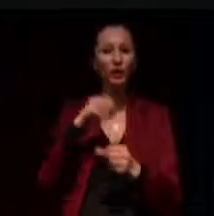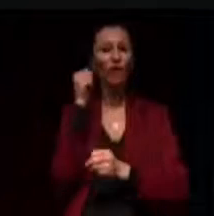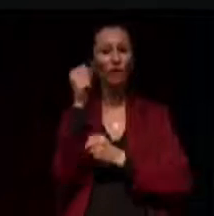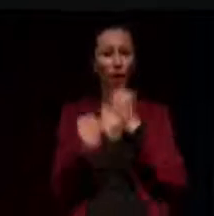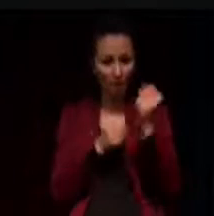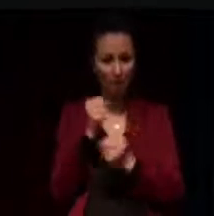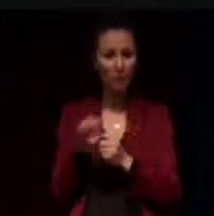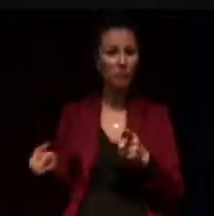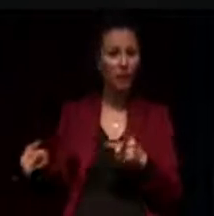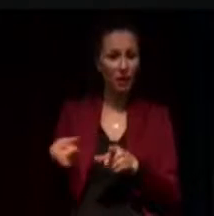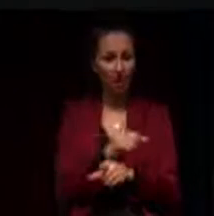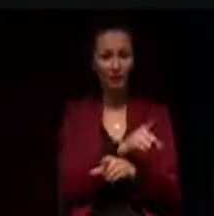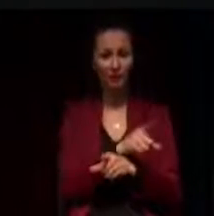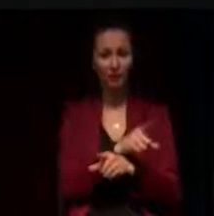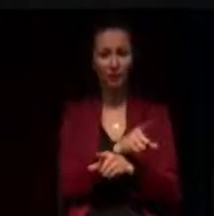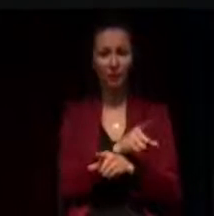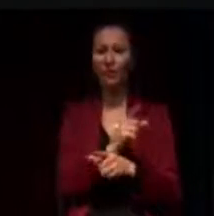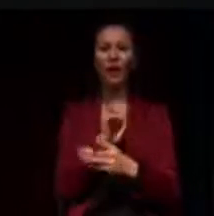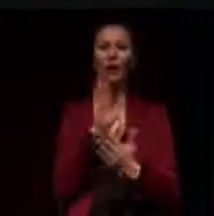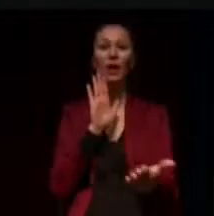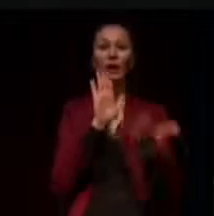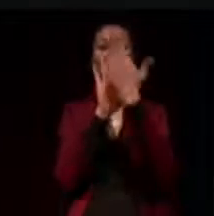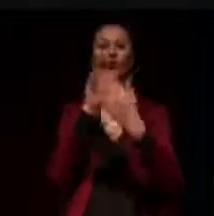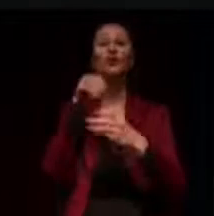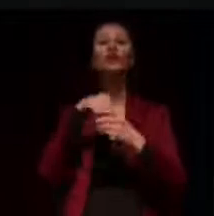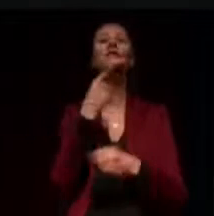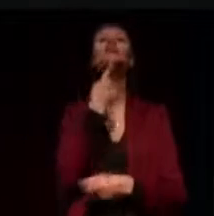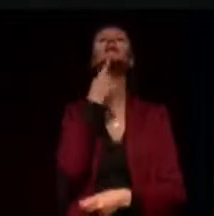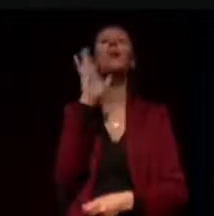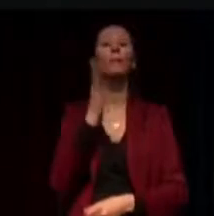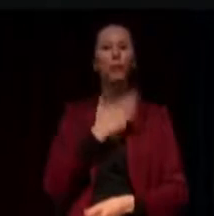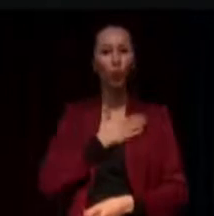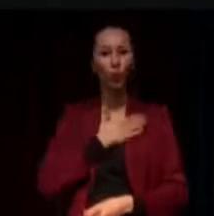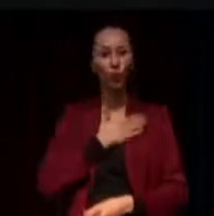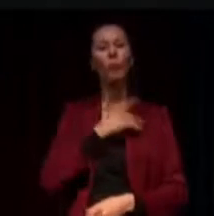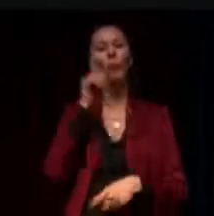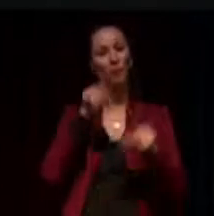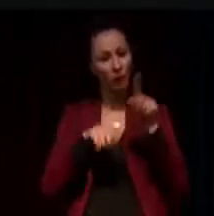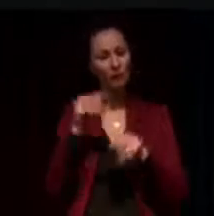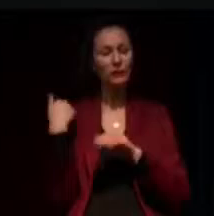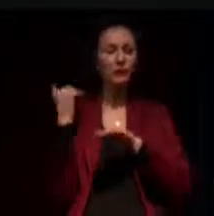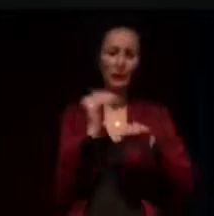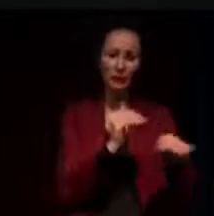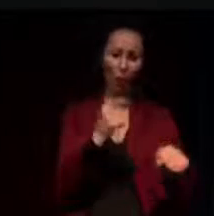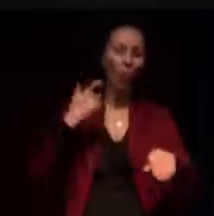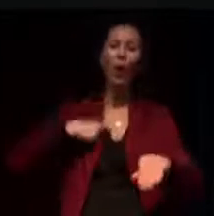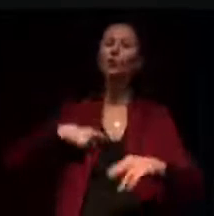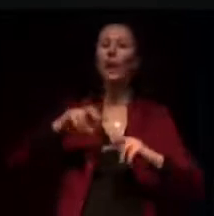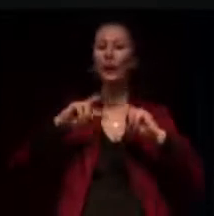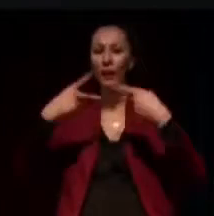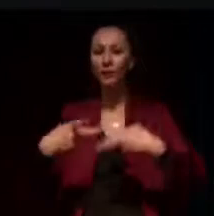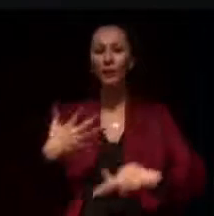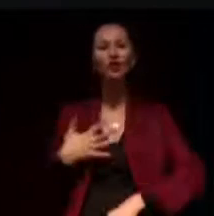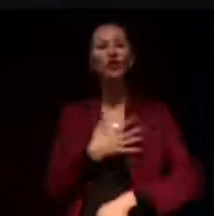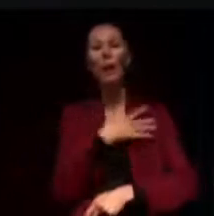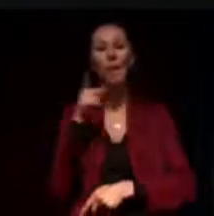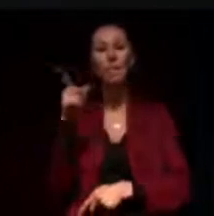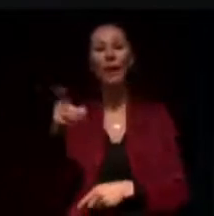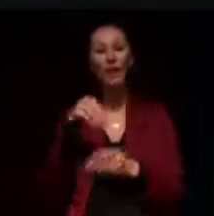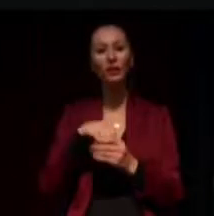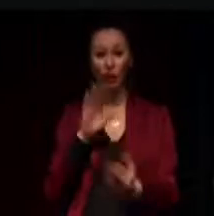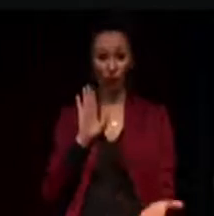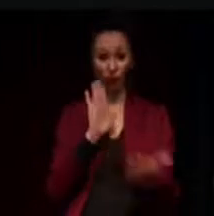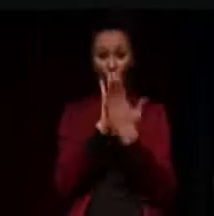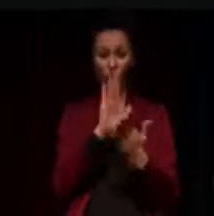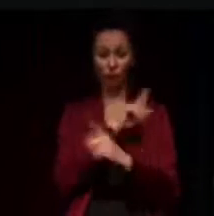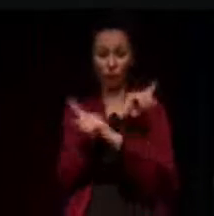fabrikalar karşı çıktığımızdan demiyorum. Bazılarına karşı çıktık, bazılarını destekledik. Özelleştirmeye Cumhuriyet Halk Partisi küllüm karşı